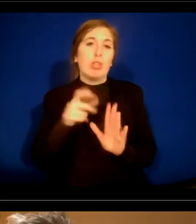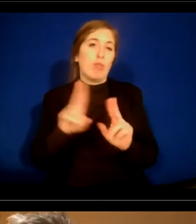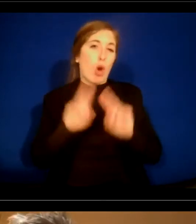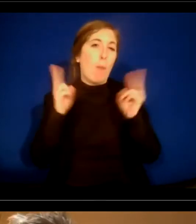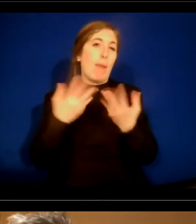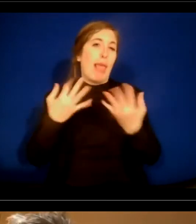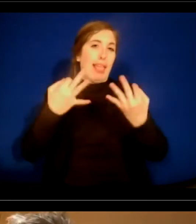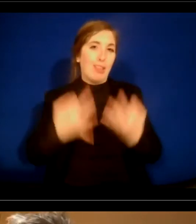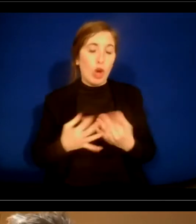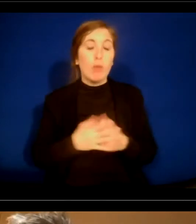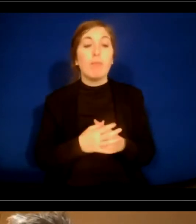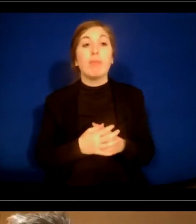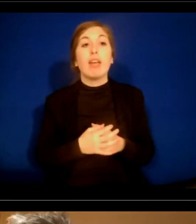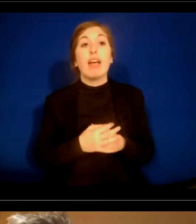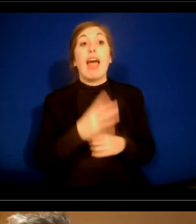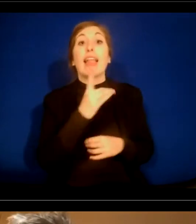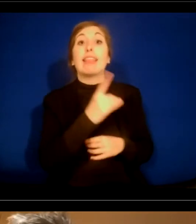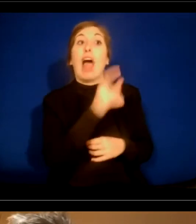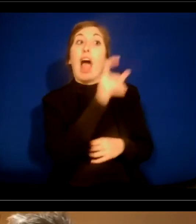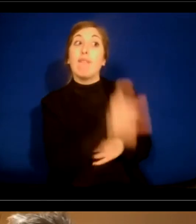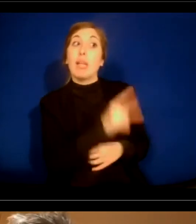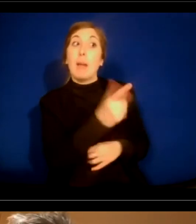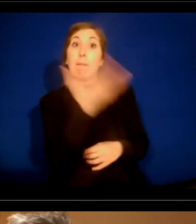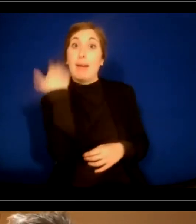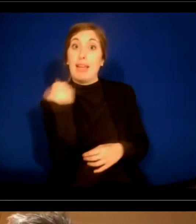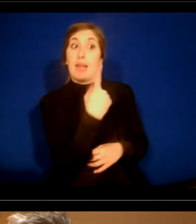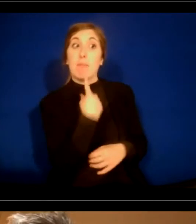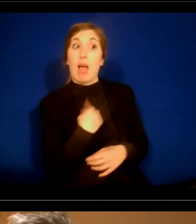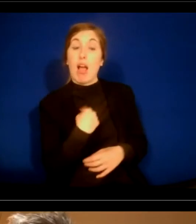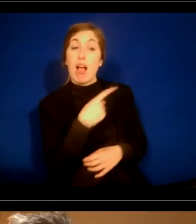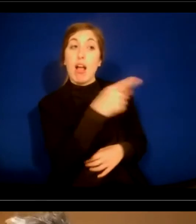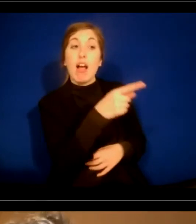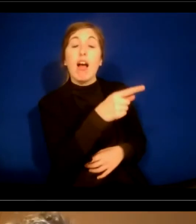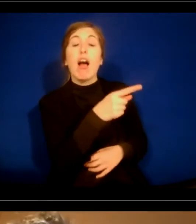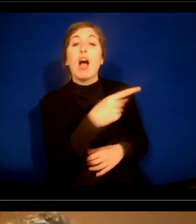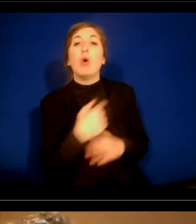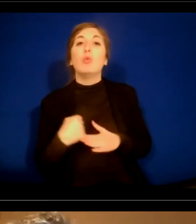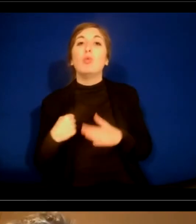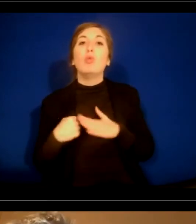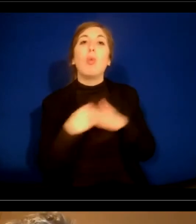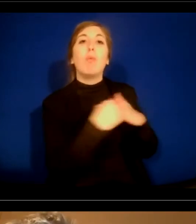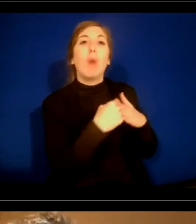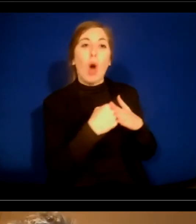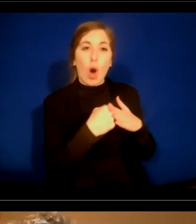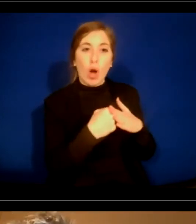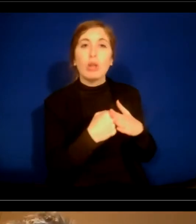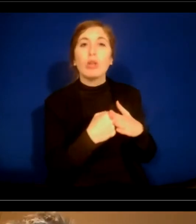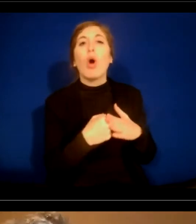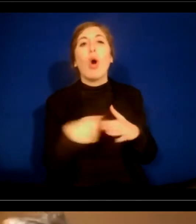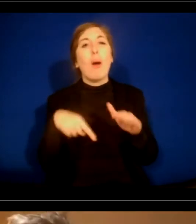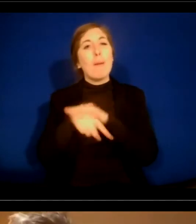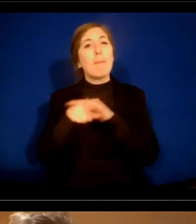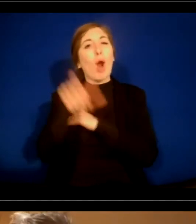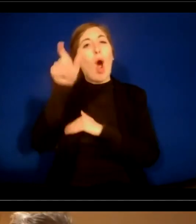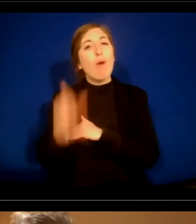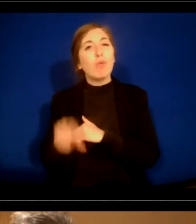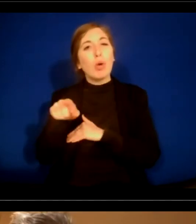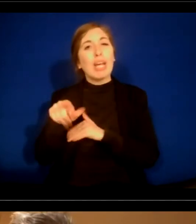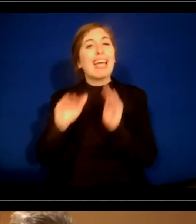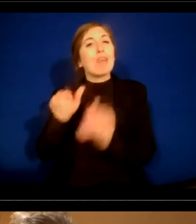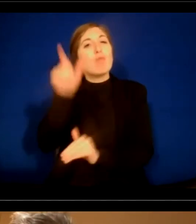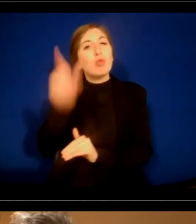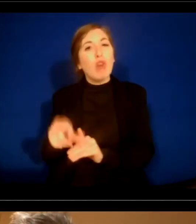anche al supporto che potenzialmente può essere offerto dai rifugiati stessi. E,